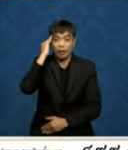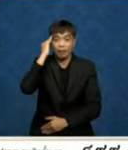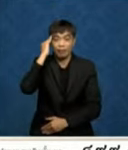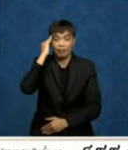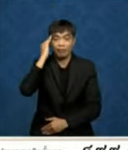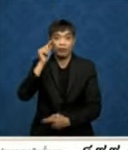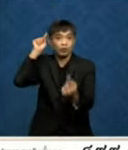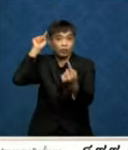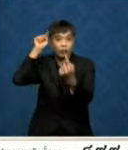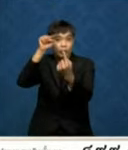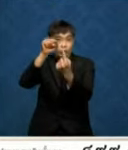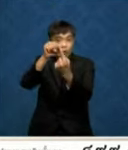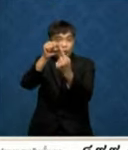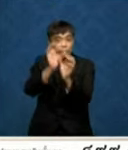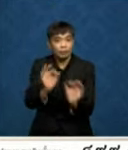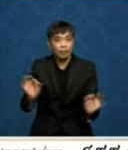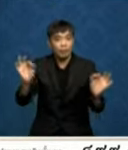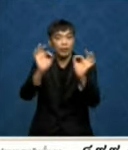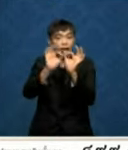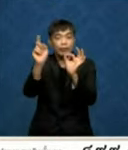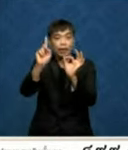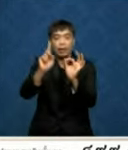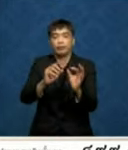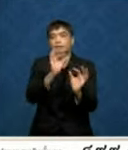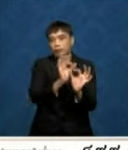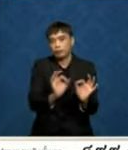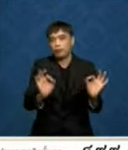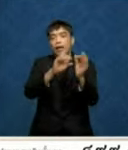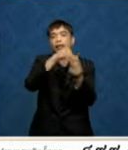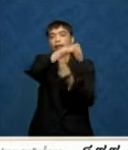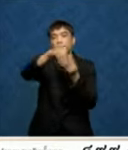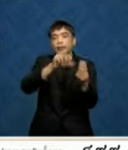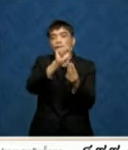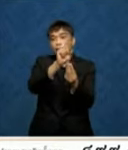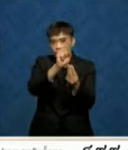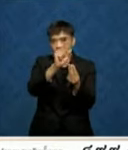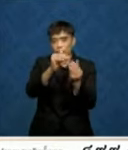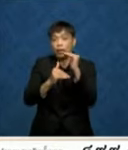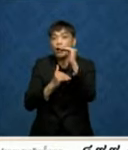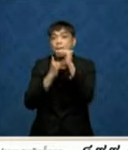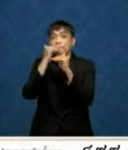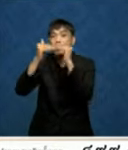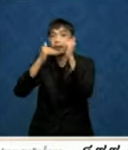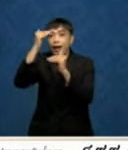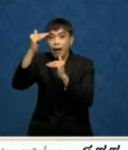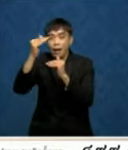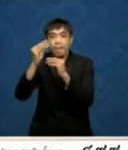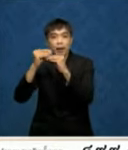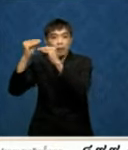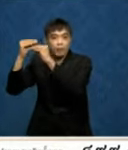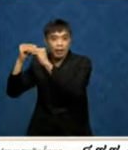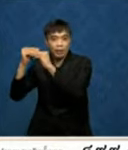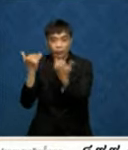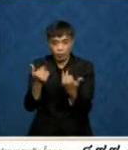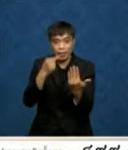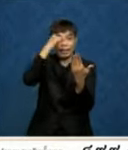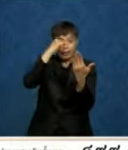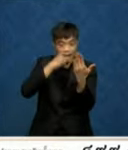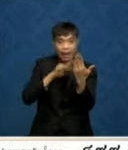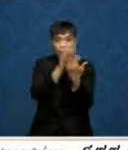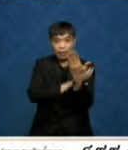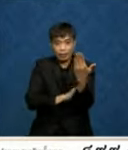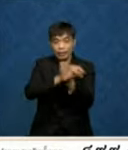นี้สิ่งสำคัญที่สุดก็คือการเจริญเติบโตทางเศรษฐกิจที่มากเพียงพอซึ่งในขณะนี้การเติบโตทางเศรษฐกิจของไทยอยู่ในระดับที่ทุกคน